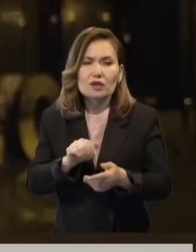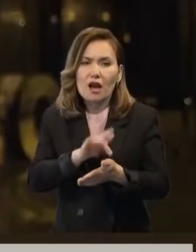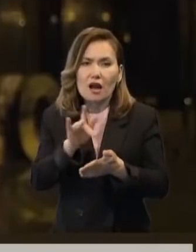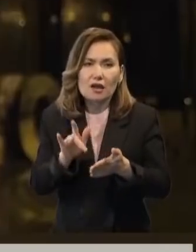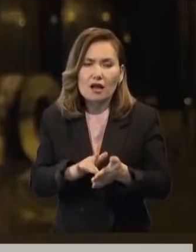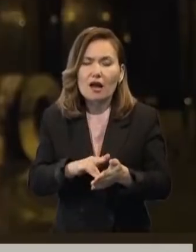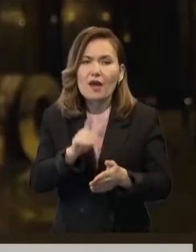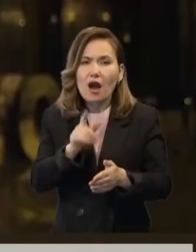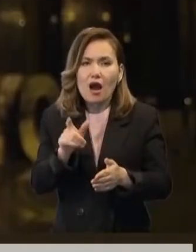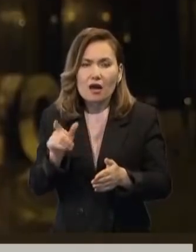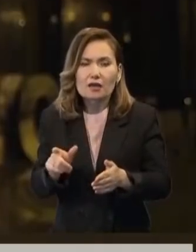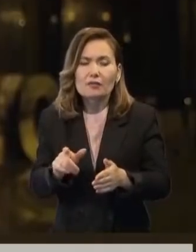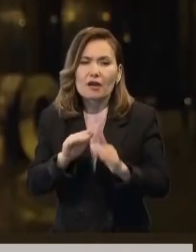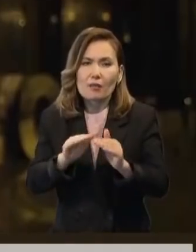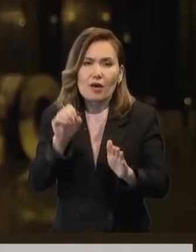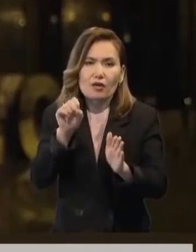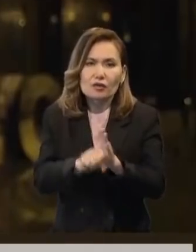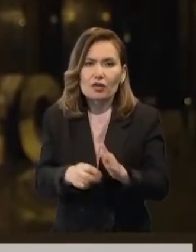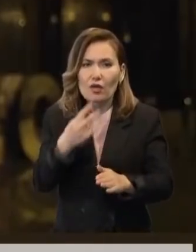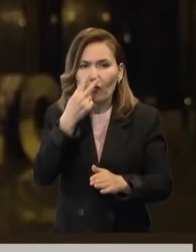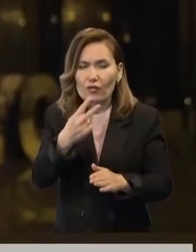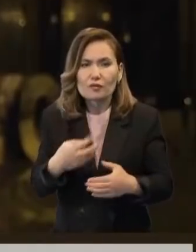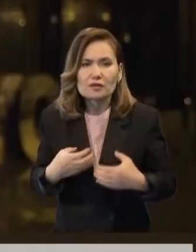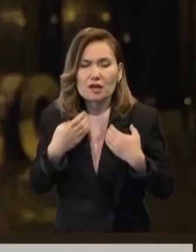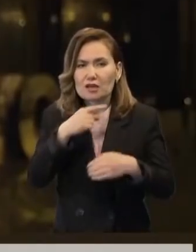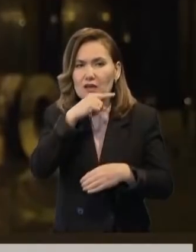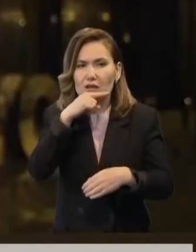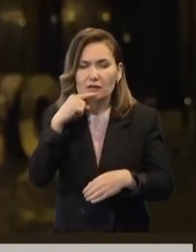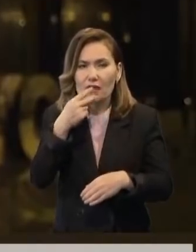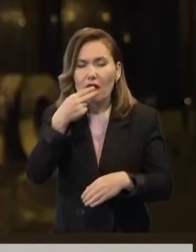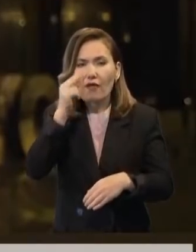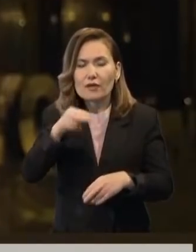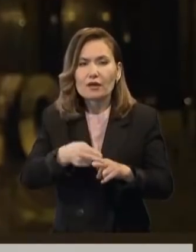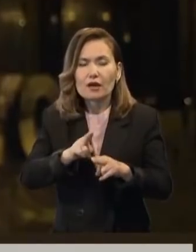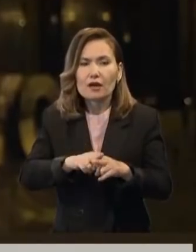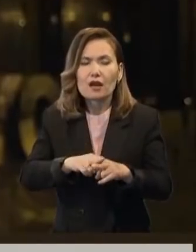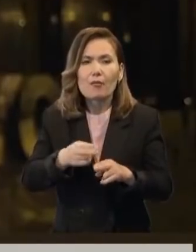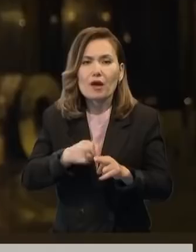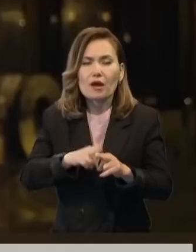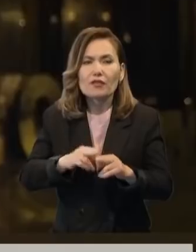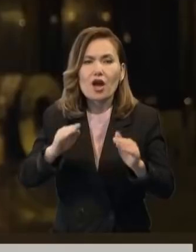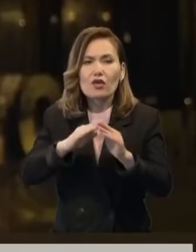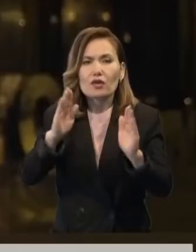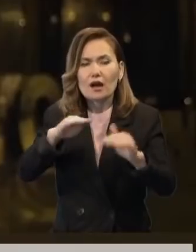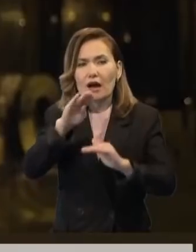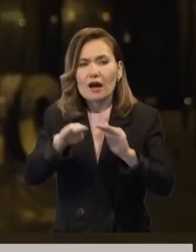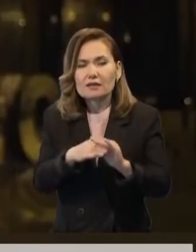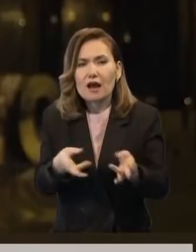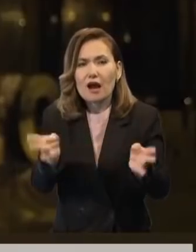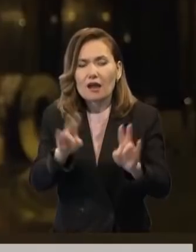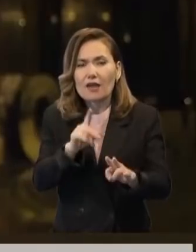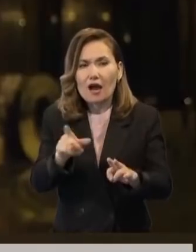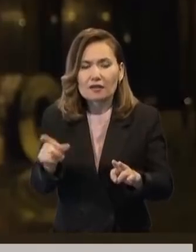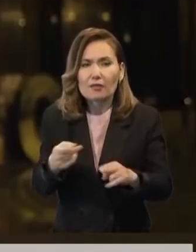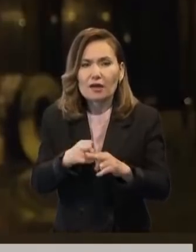Ресей әскері үлкен қауіп төндіріп тұрғанына көзіміз жетті. Қазір Бородянкадағы үйінділерді аршу жұмыстары жүріп жатыр. Ондағы